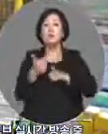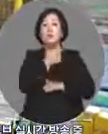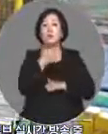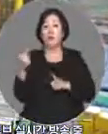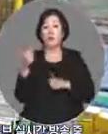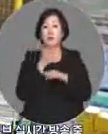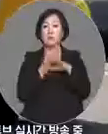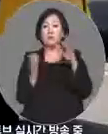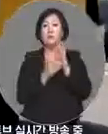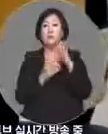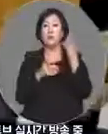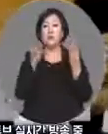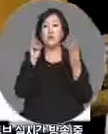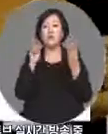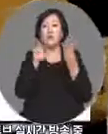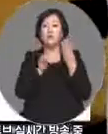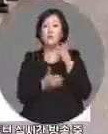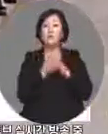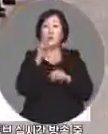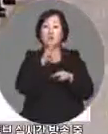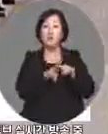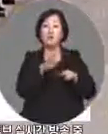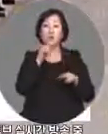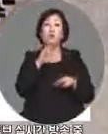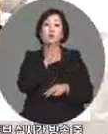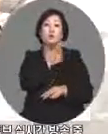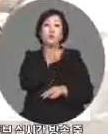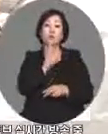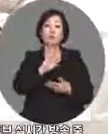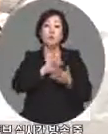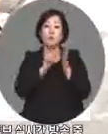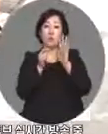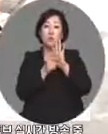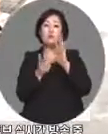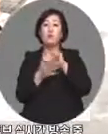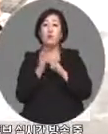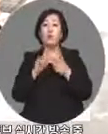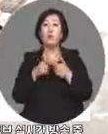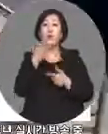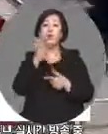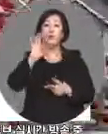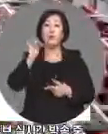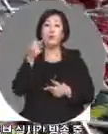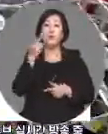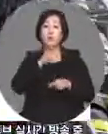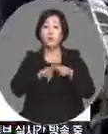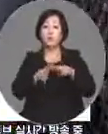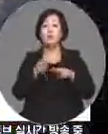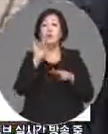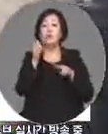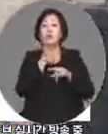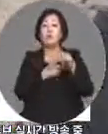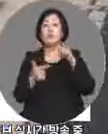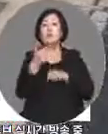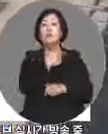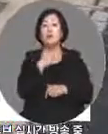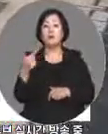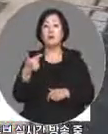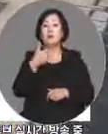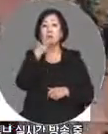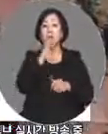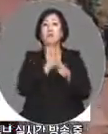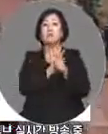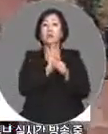정유 4사의 영업이익 가운데 40%가 윤활유 사업에서 나올 만큼 윤활유는 효자 노릇을 톡톡히 하고